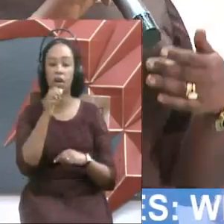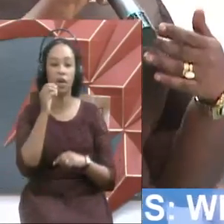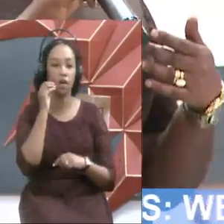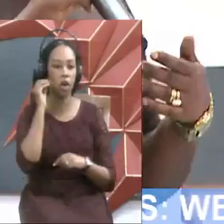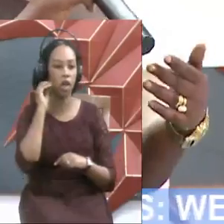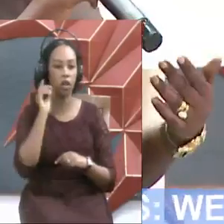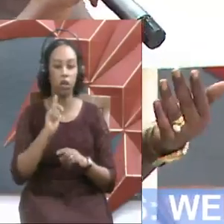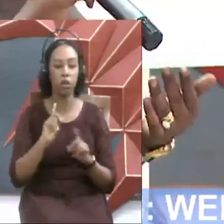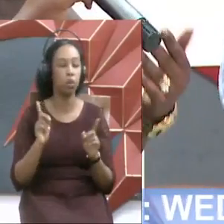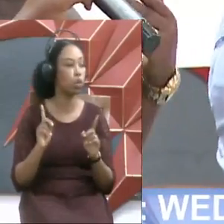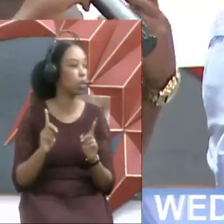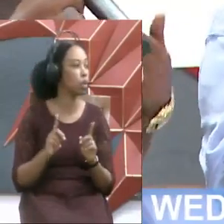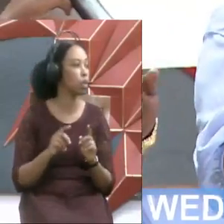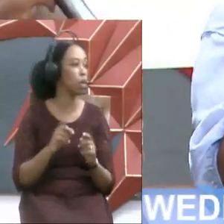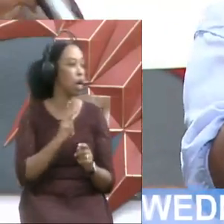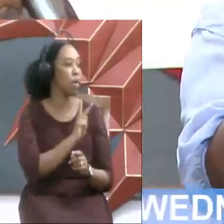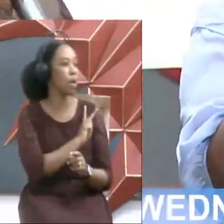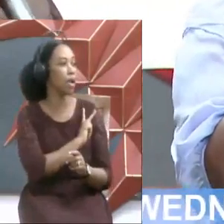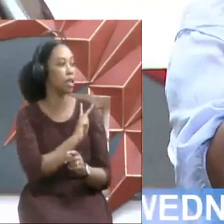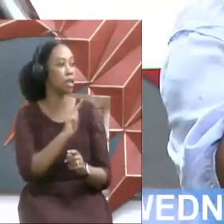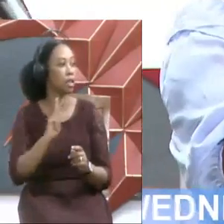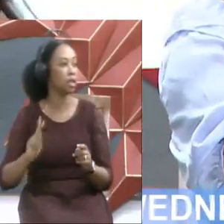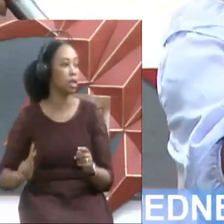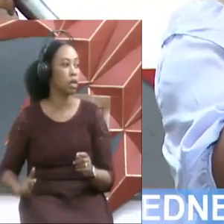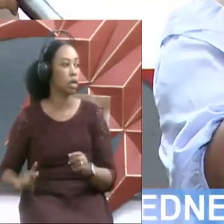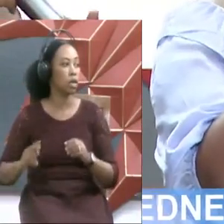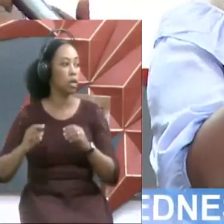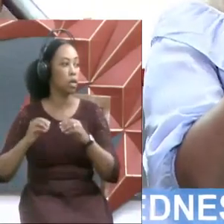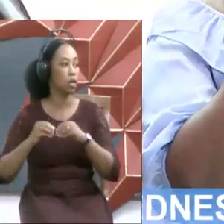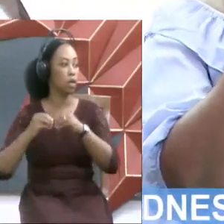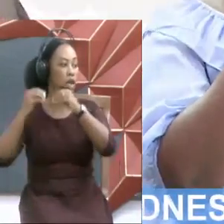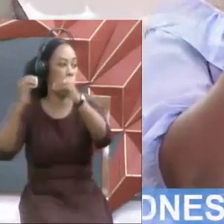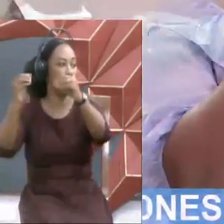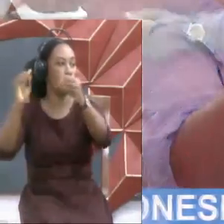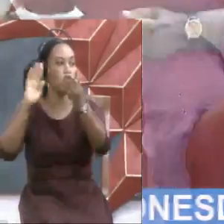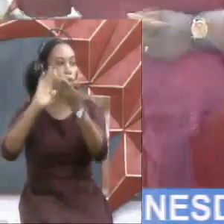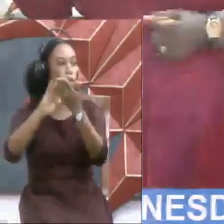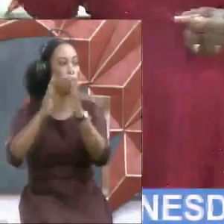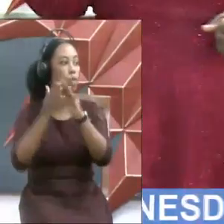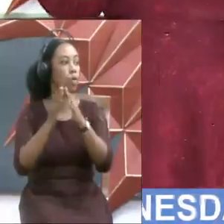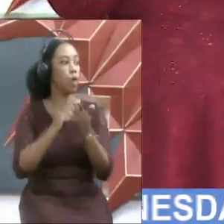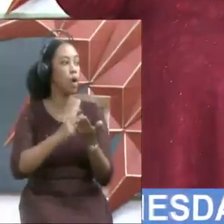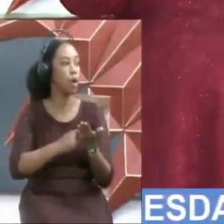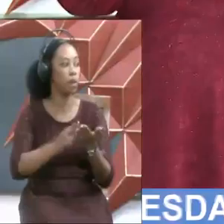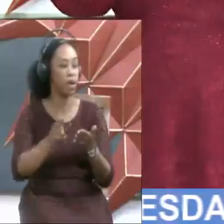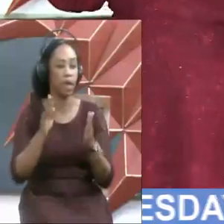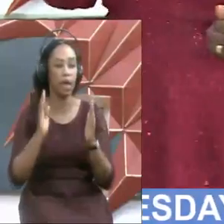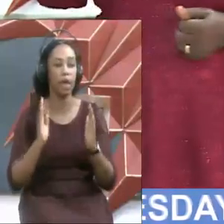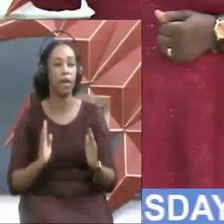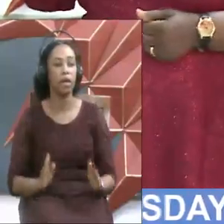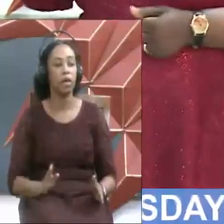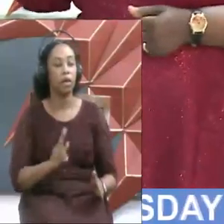gakondo ubwami tujyamo ni wo murwa wabera